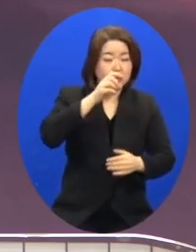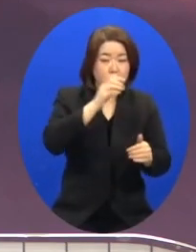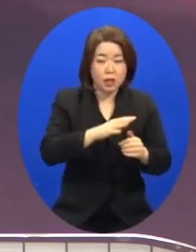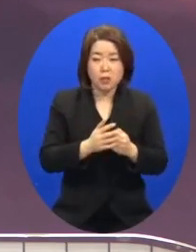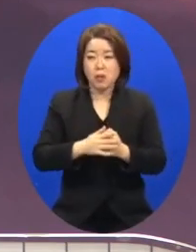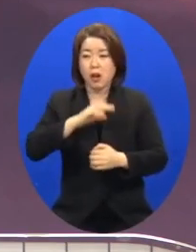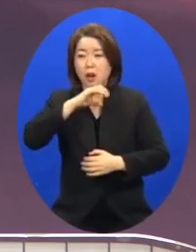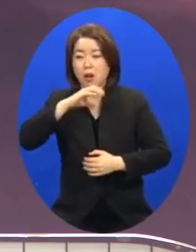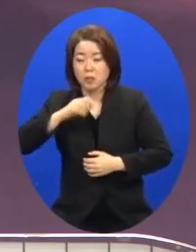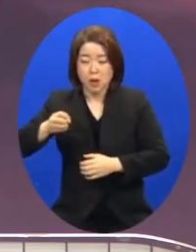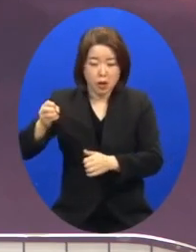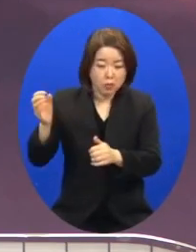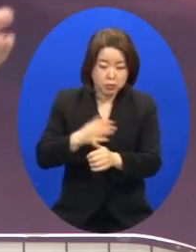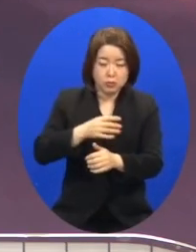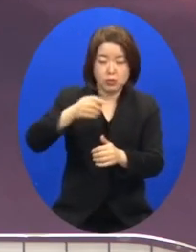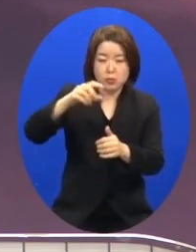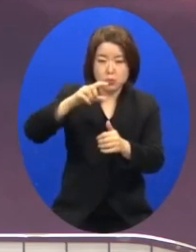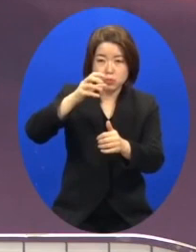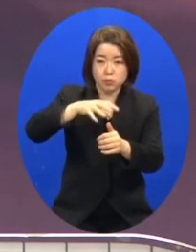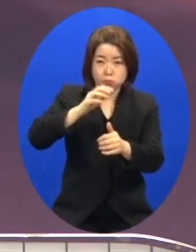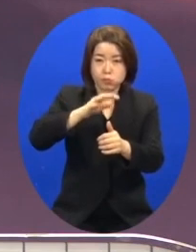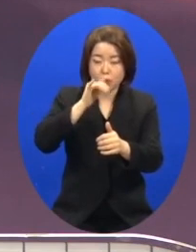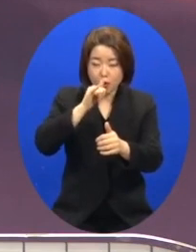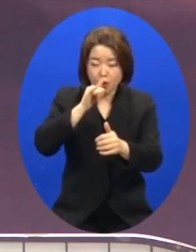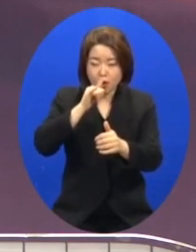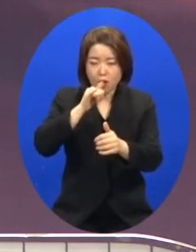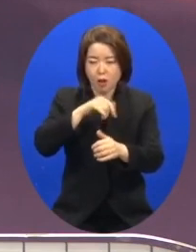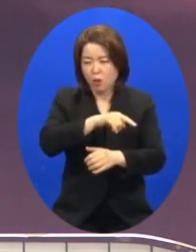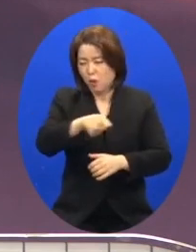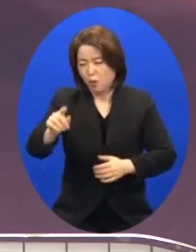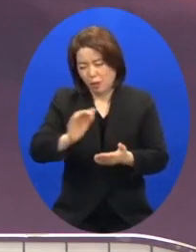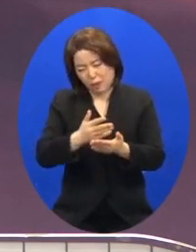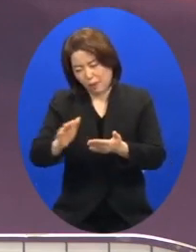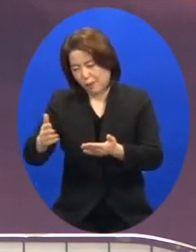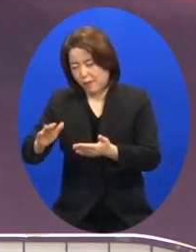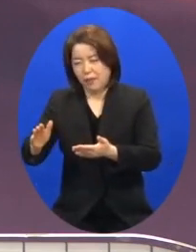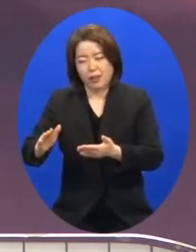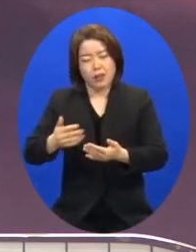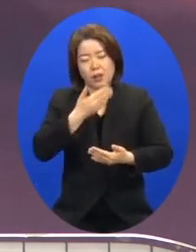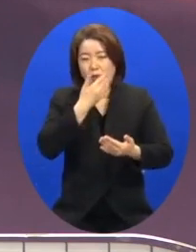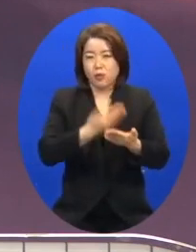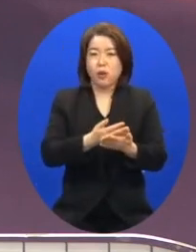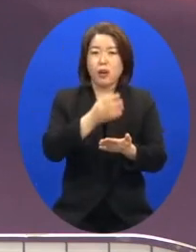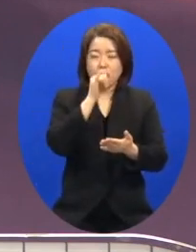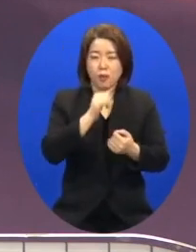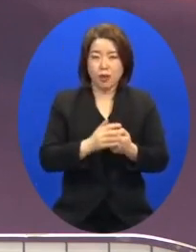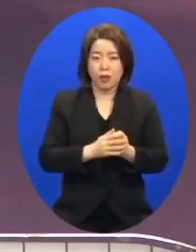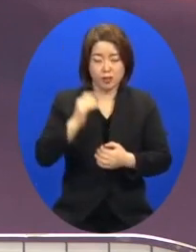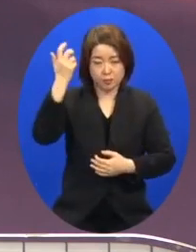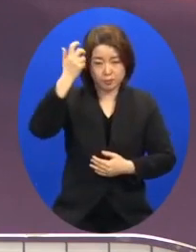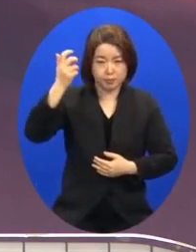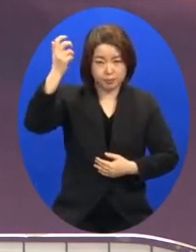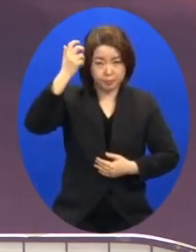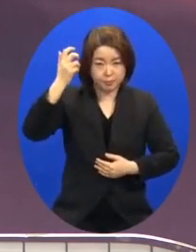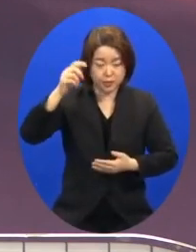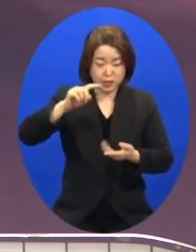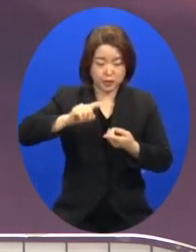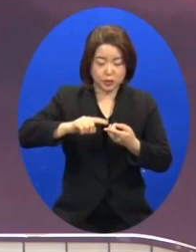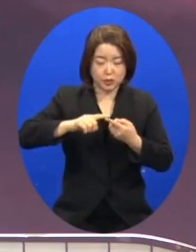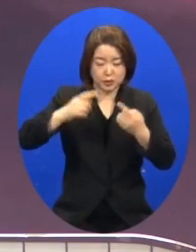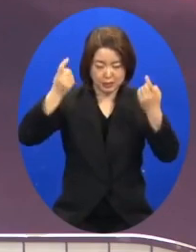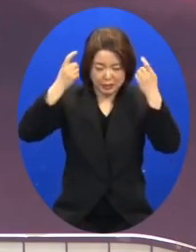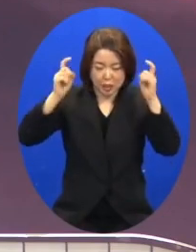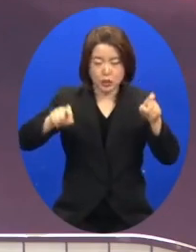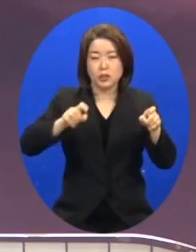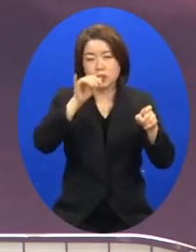받았다 그게 그렇게 중요해 써요 영적으로 는 정말 어디서 봤던 거죠 15절